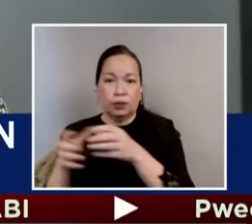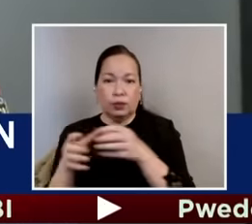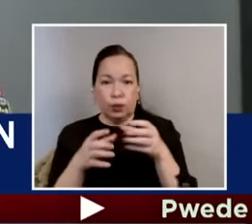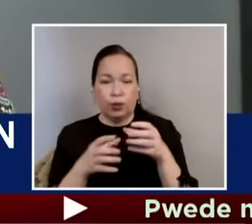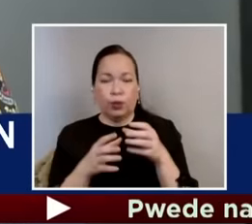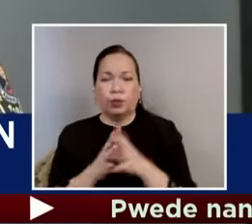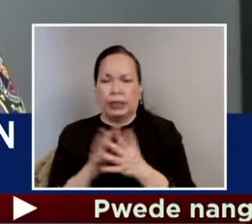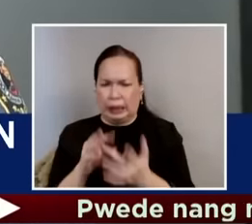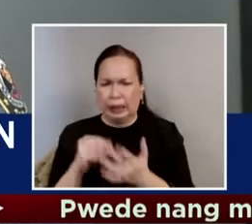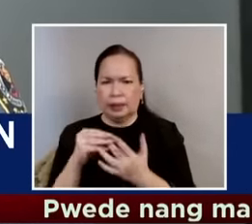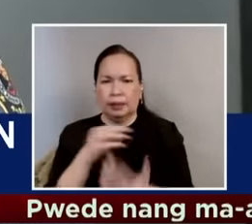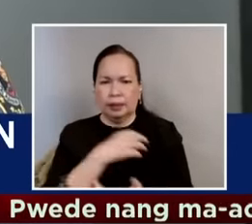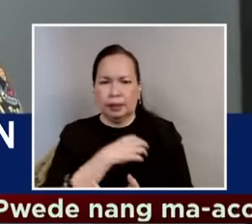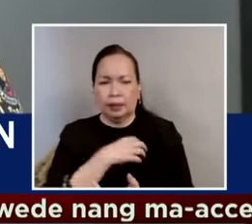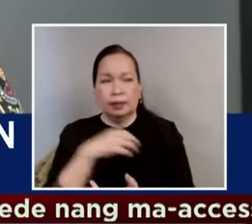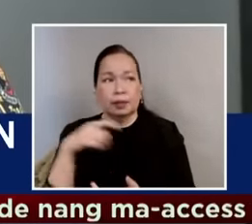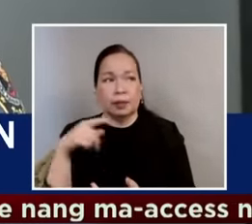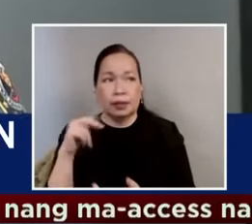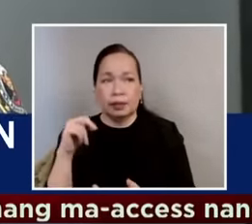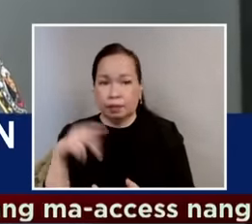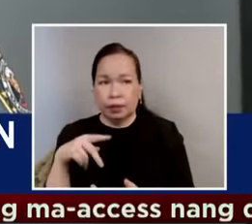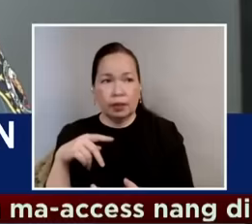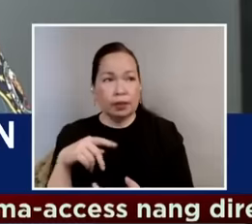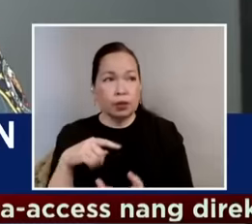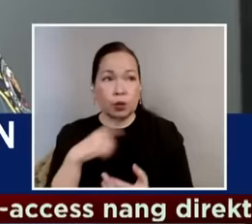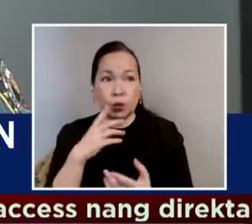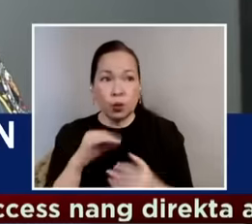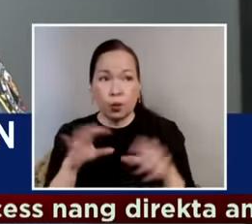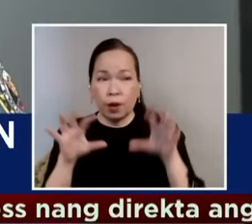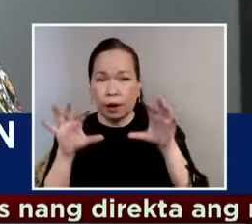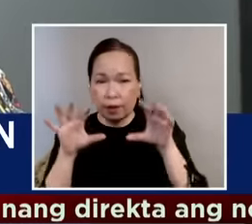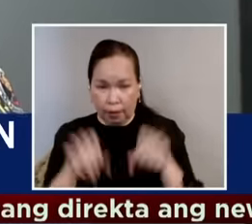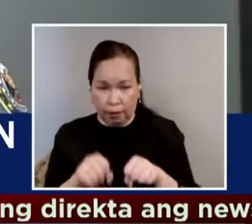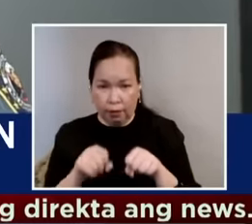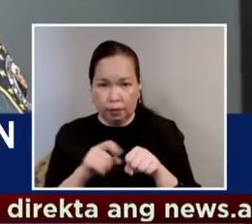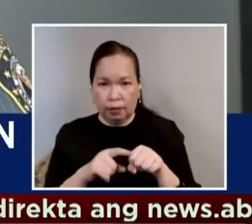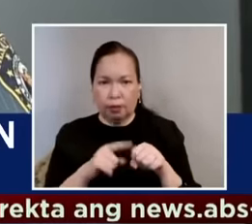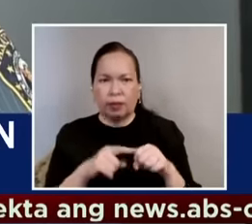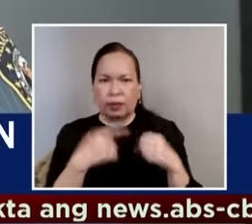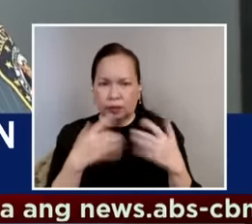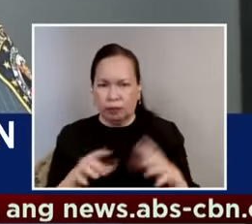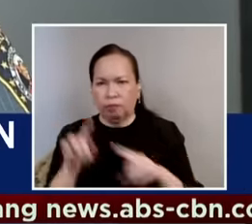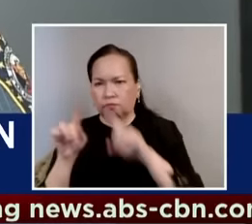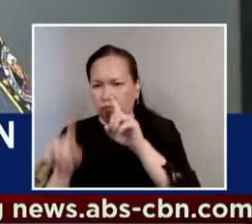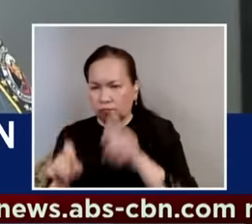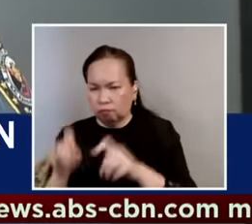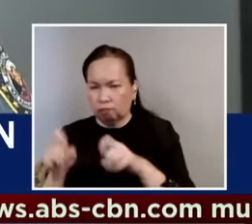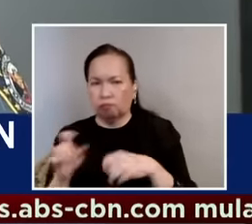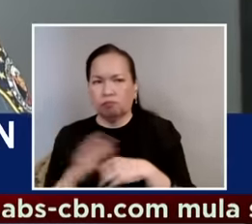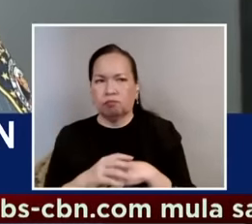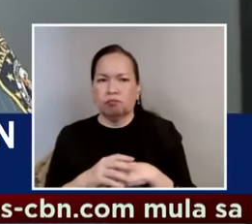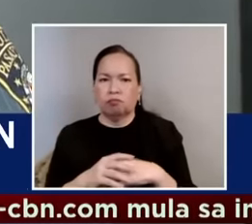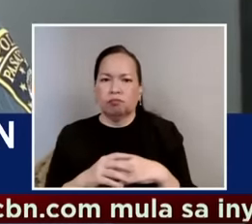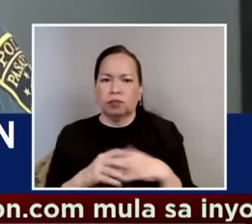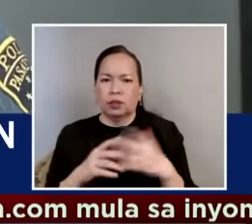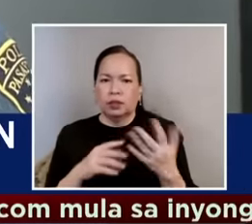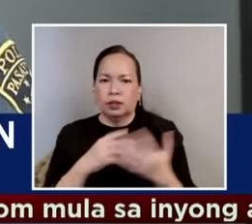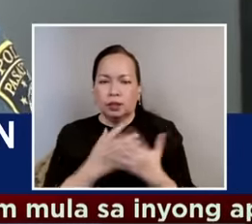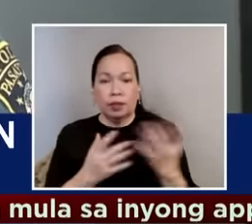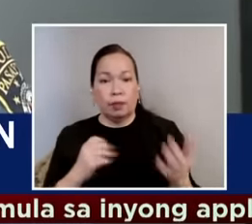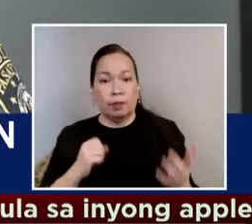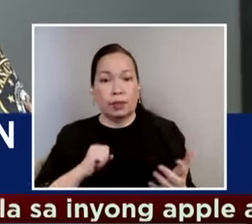PNP, yung mga arrested suspects ay inquested na, yung mga in-custody na employees